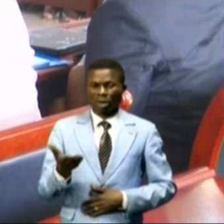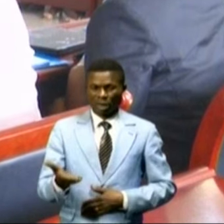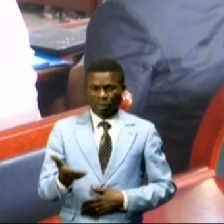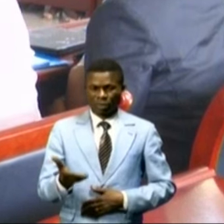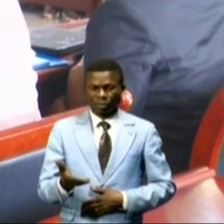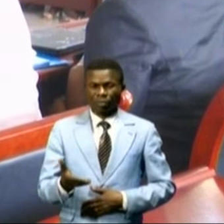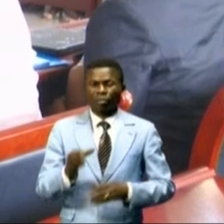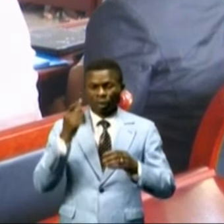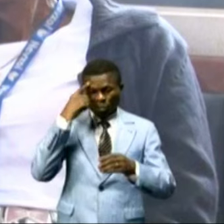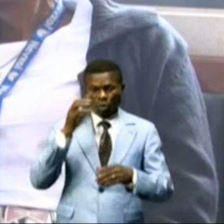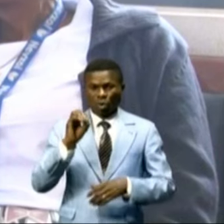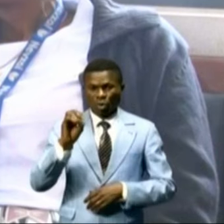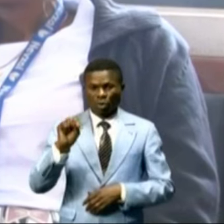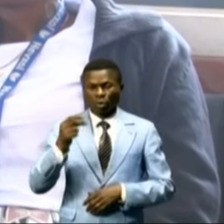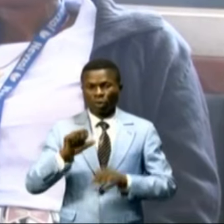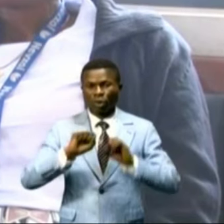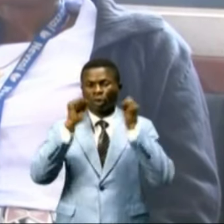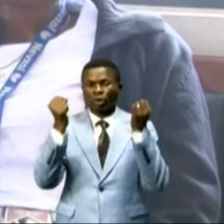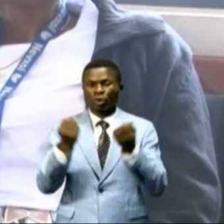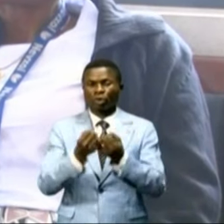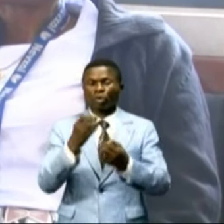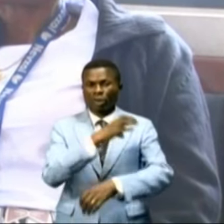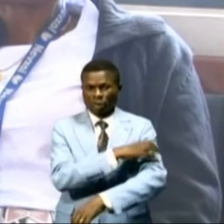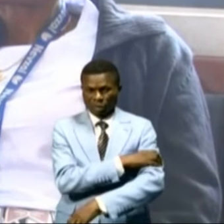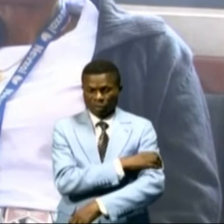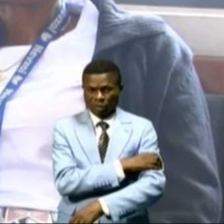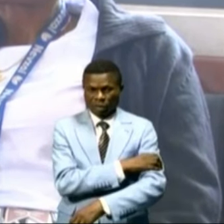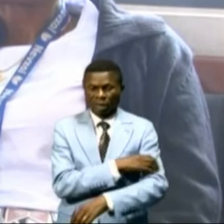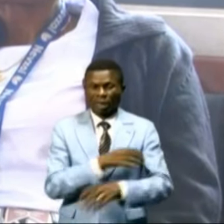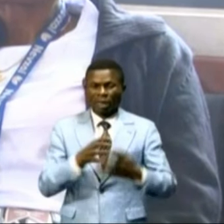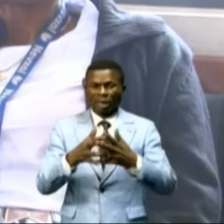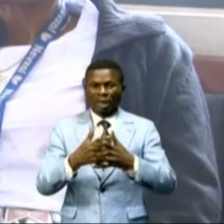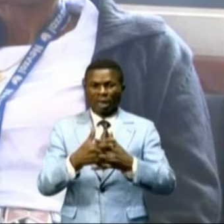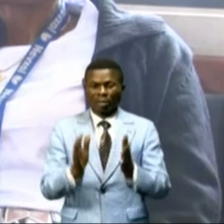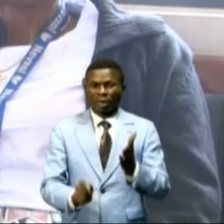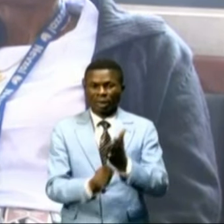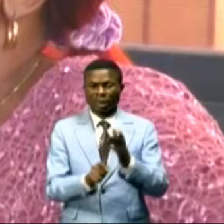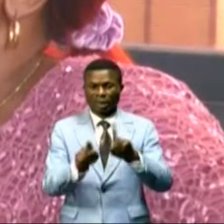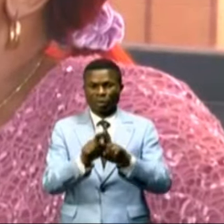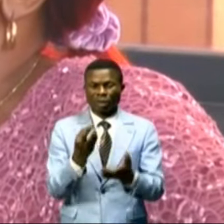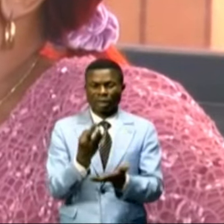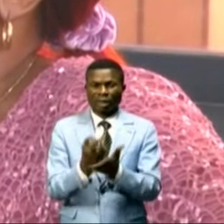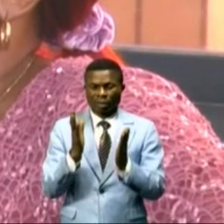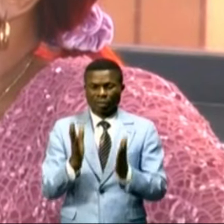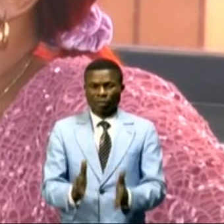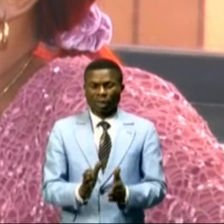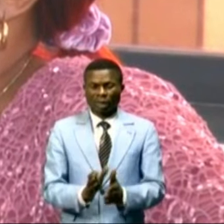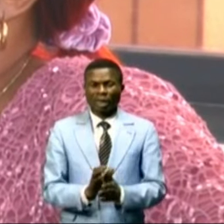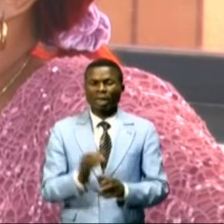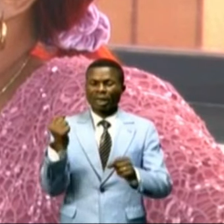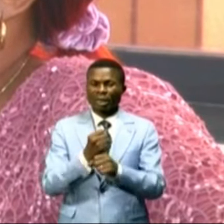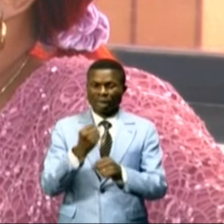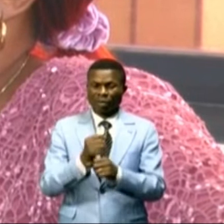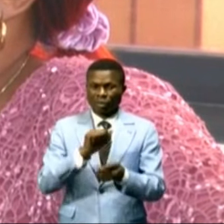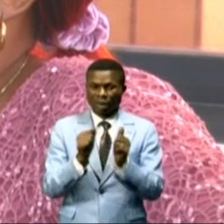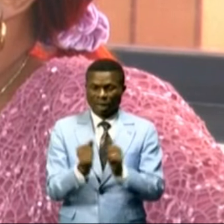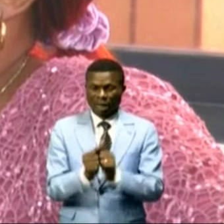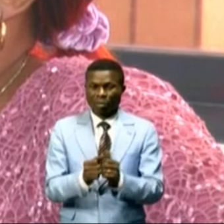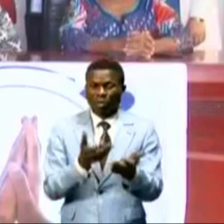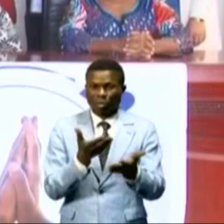Aux organisations de la société civile et les partenaires techniques et financiers intervenant dans le domaine des